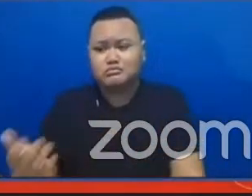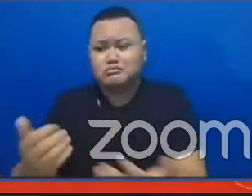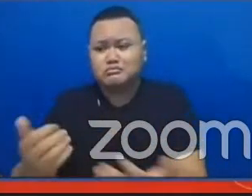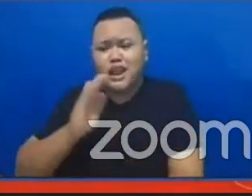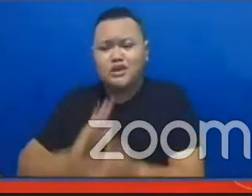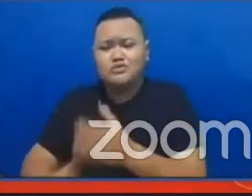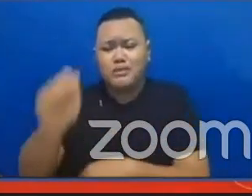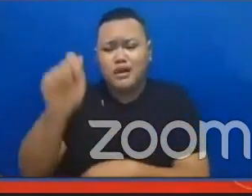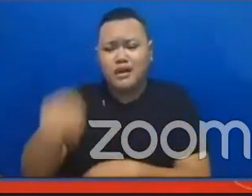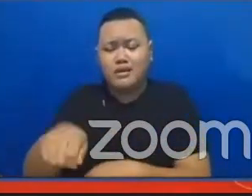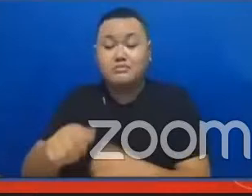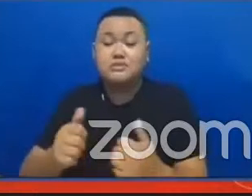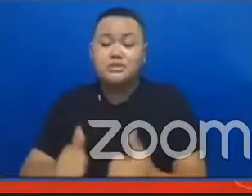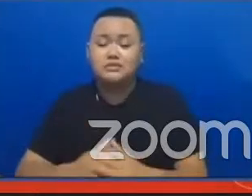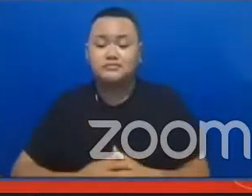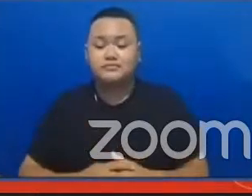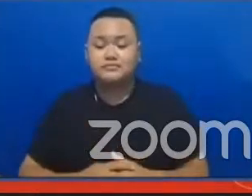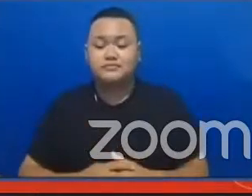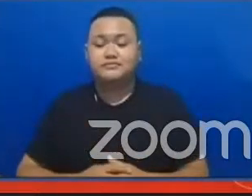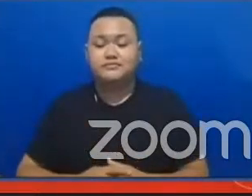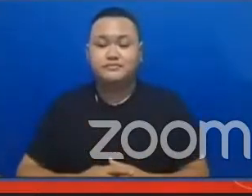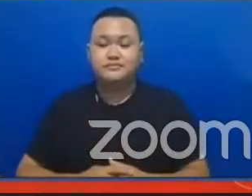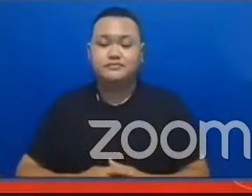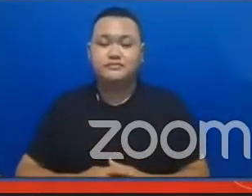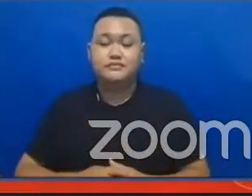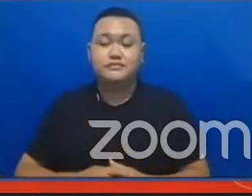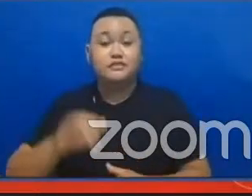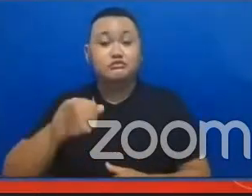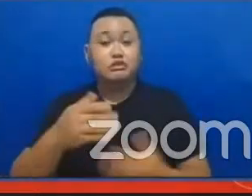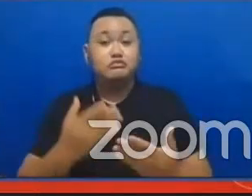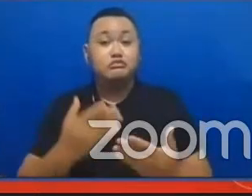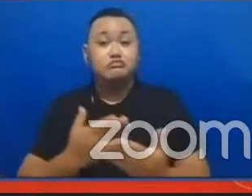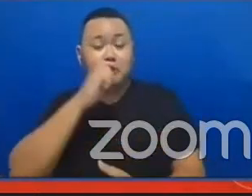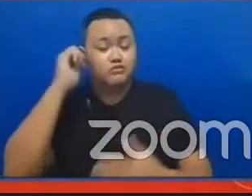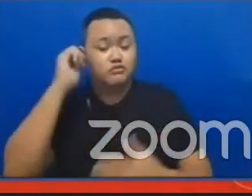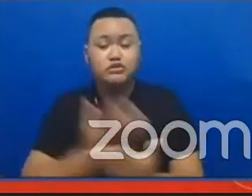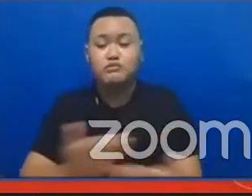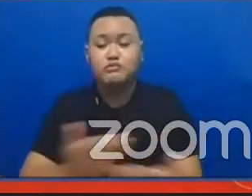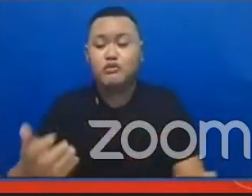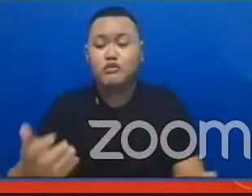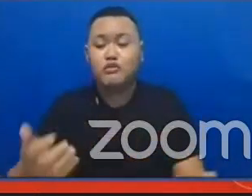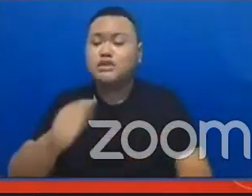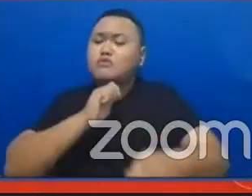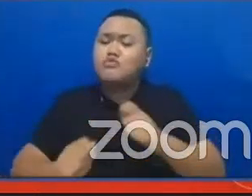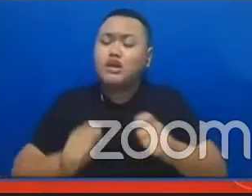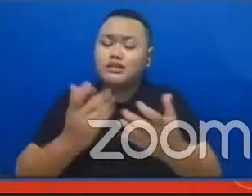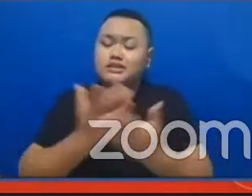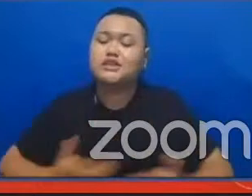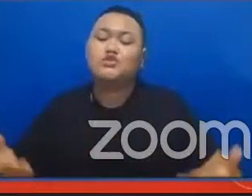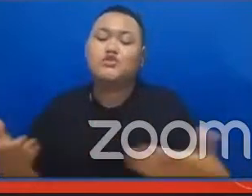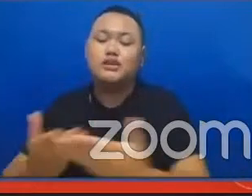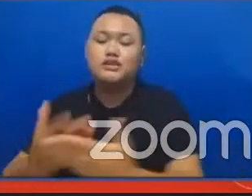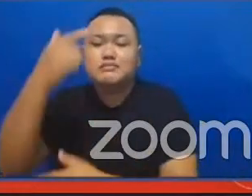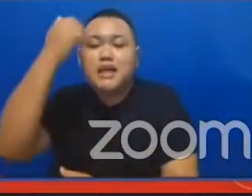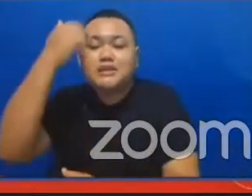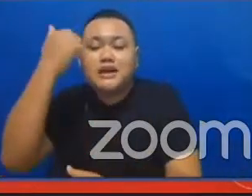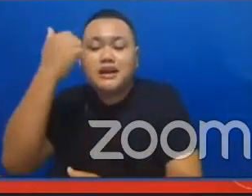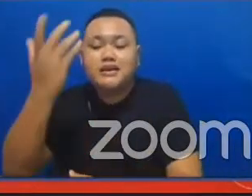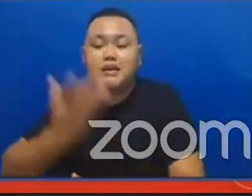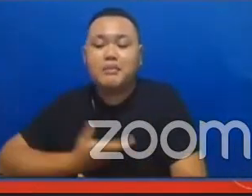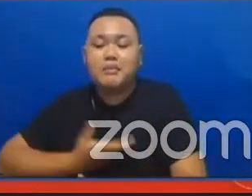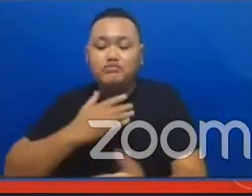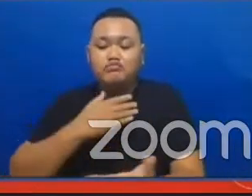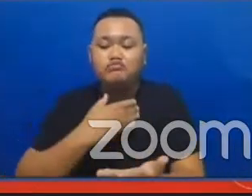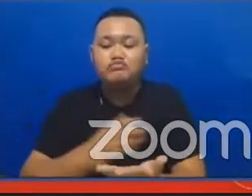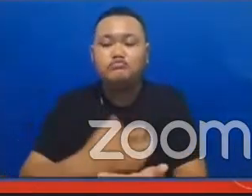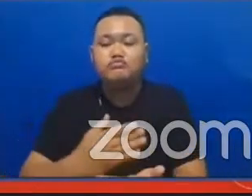tadi tinggal diskenariokan dalam rencana pembelajaran yang akan diskenariokan